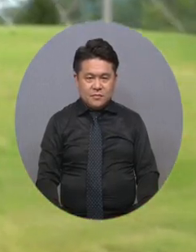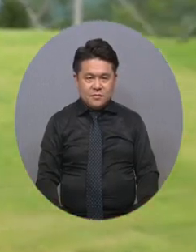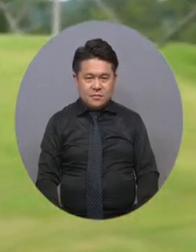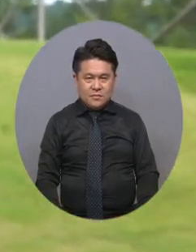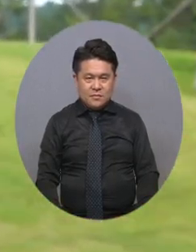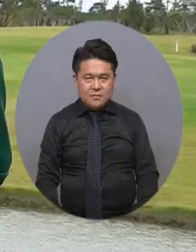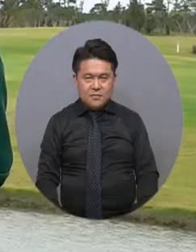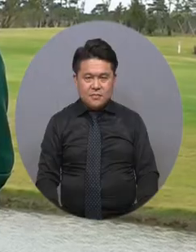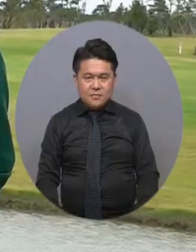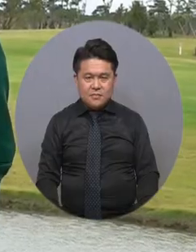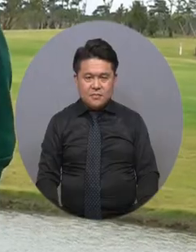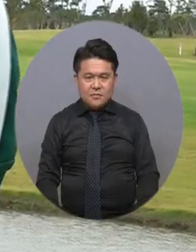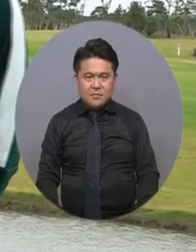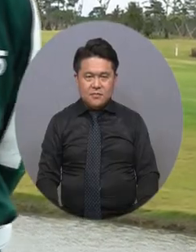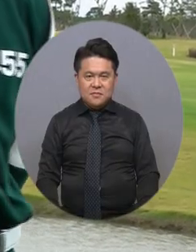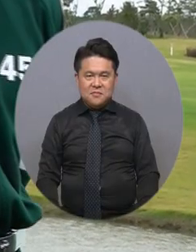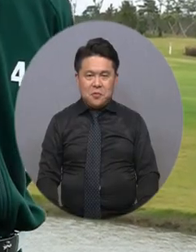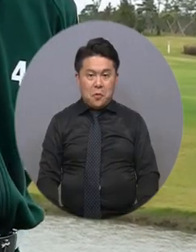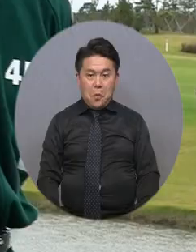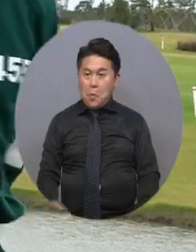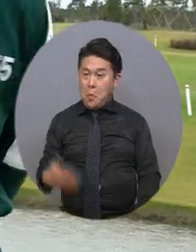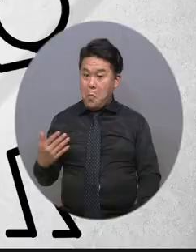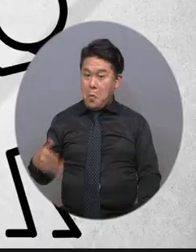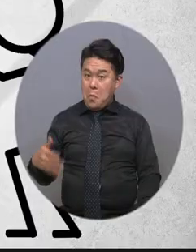아 맞는 거 같아. 오. 아.